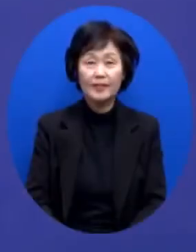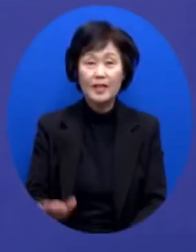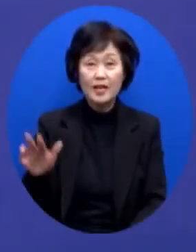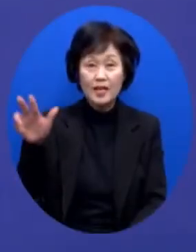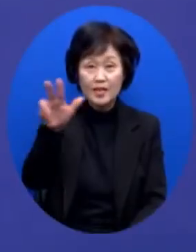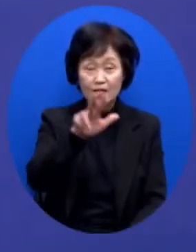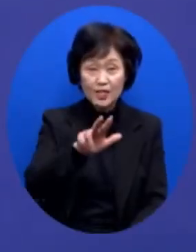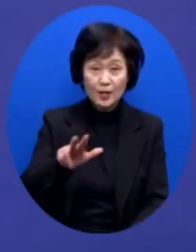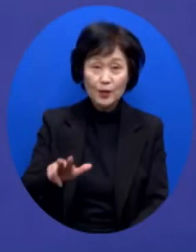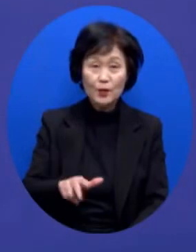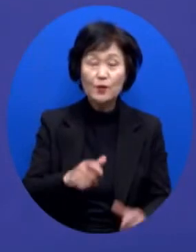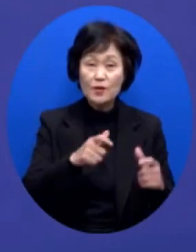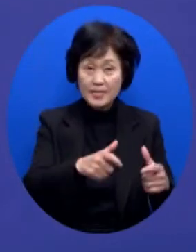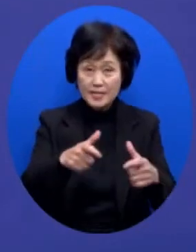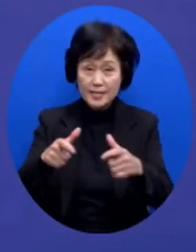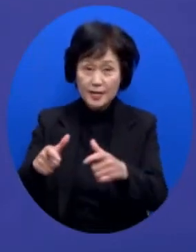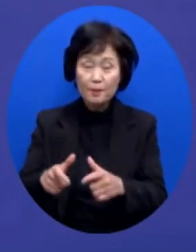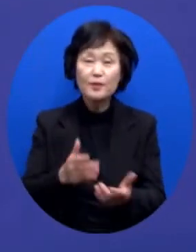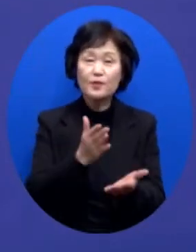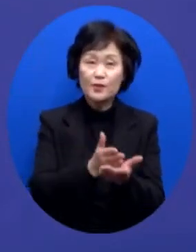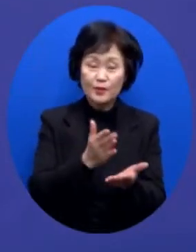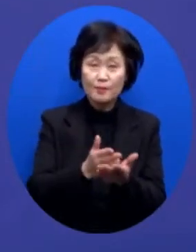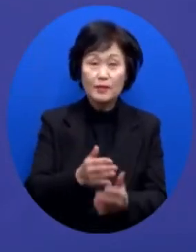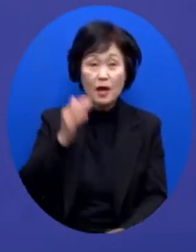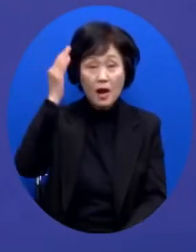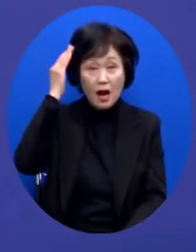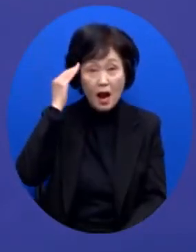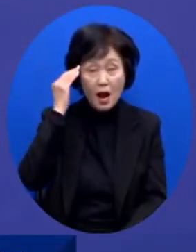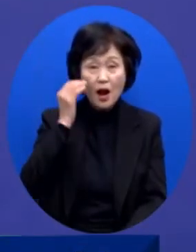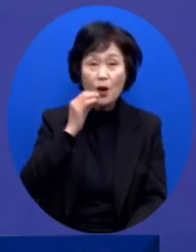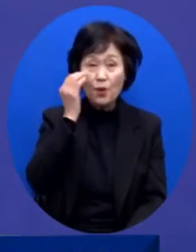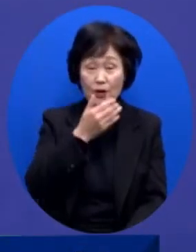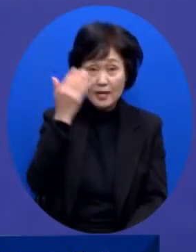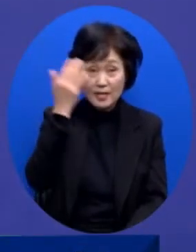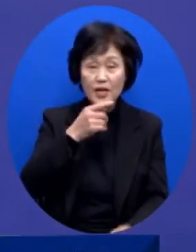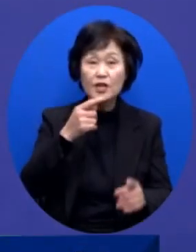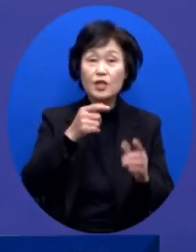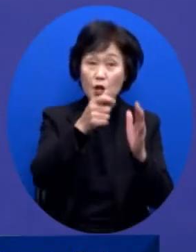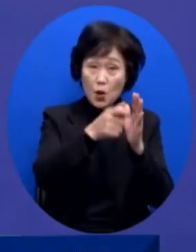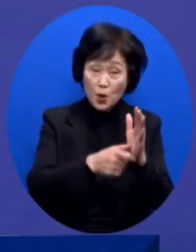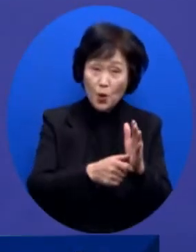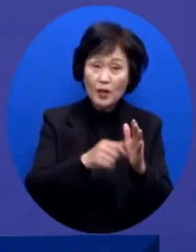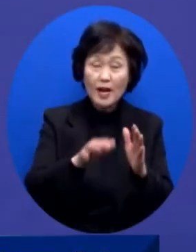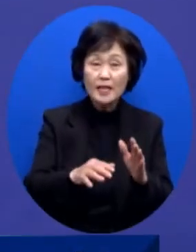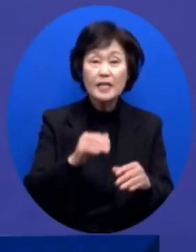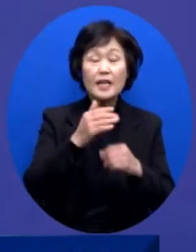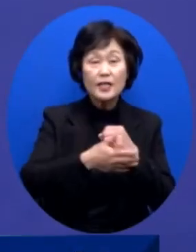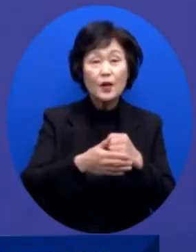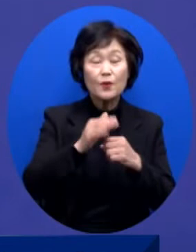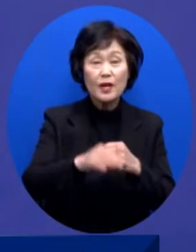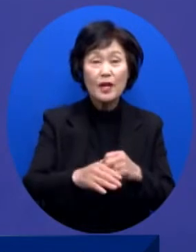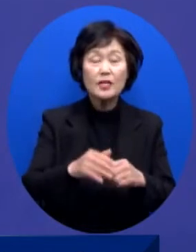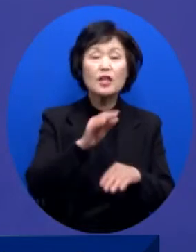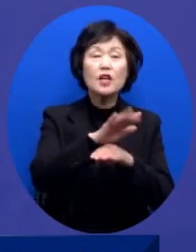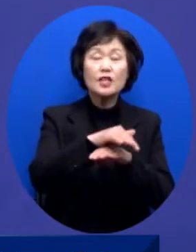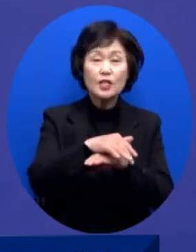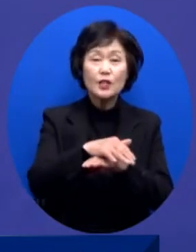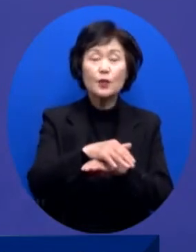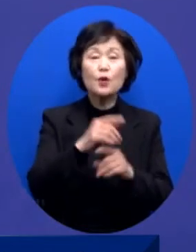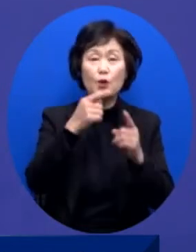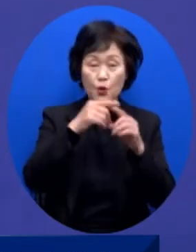전국 각 쩍 * 대통 이십니다 한국 성결교단 연합회가 제주에서 농어촌 교회 돕기 프로젝트를